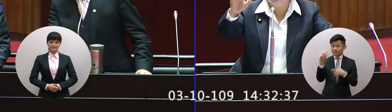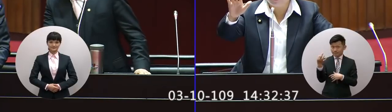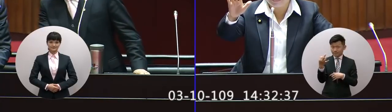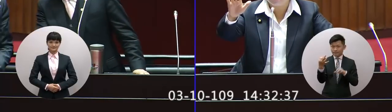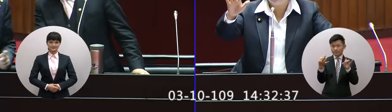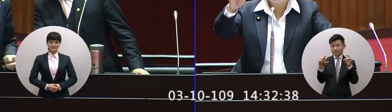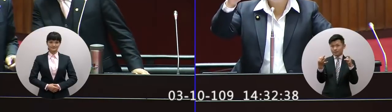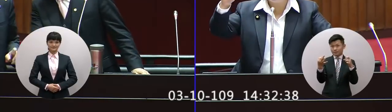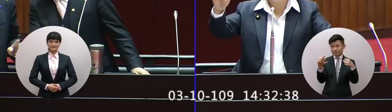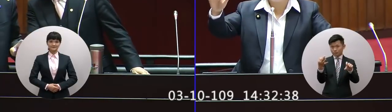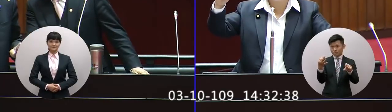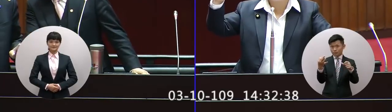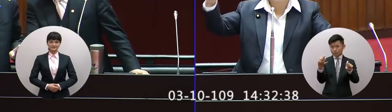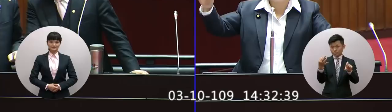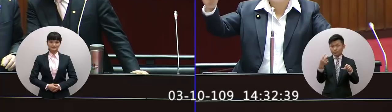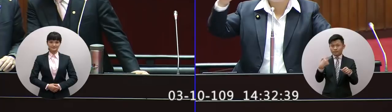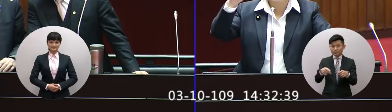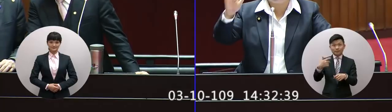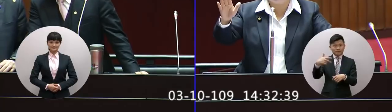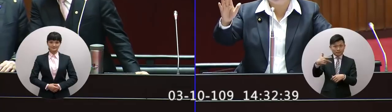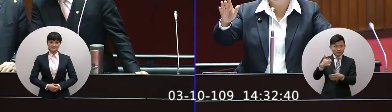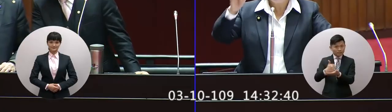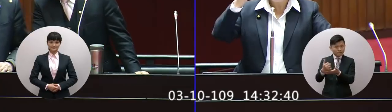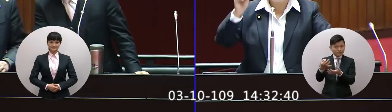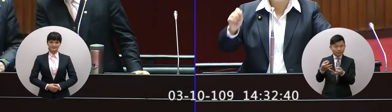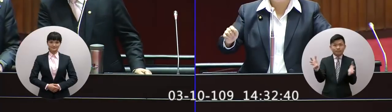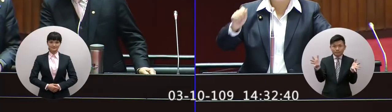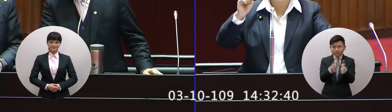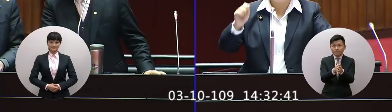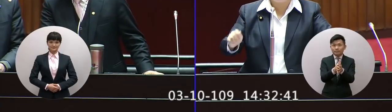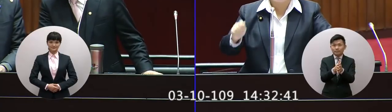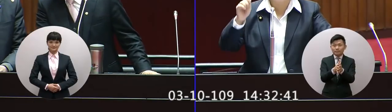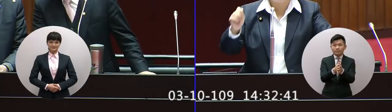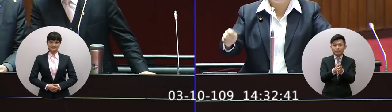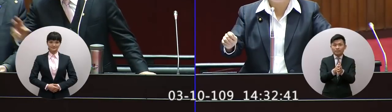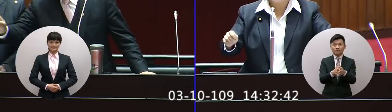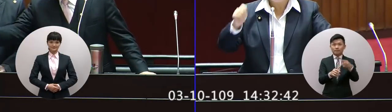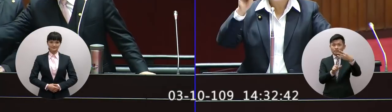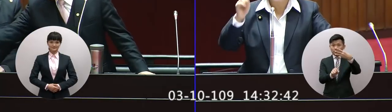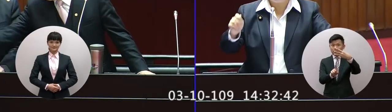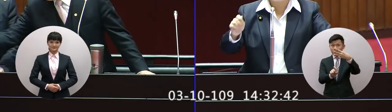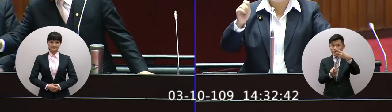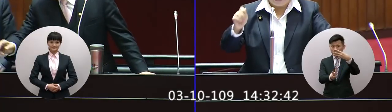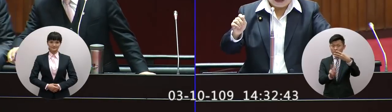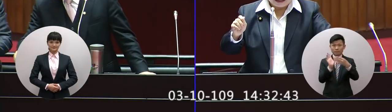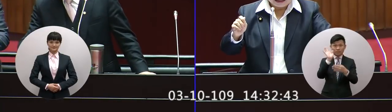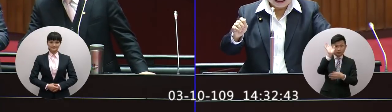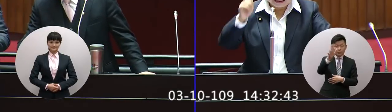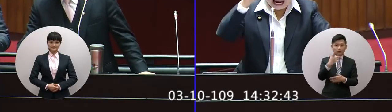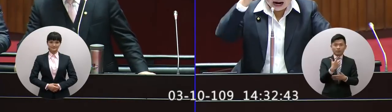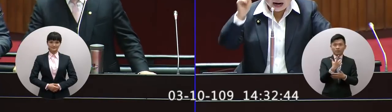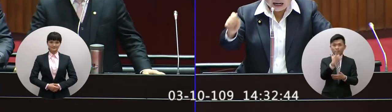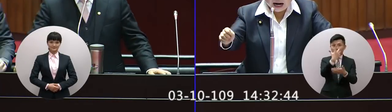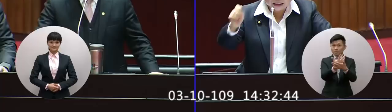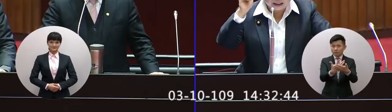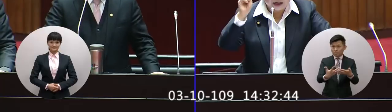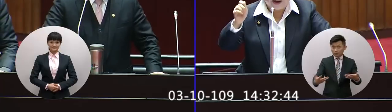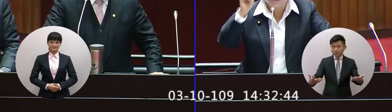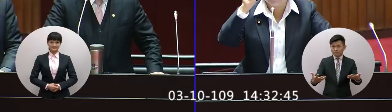就是15块，再加上7块，等于你在12号之后上网，